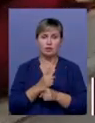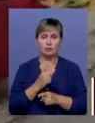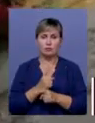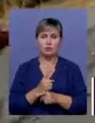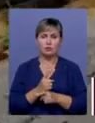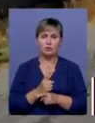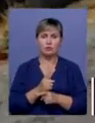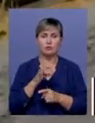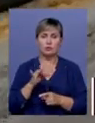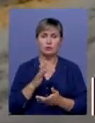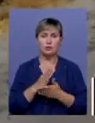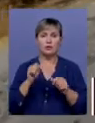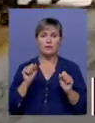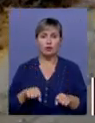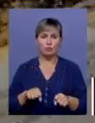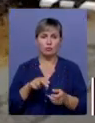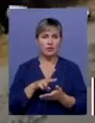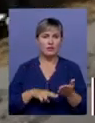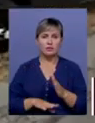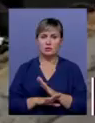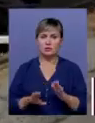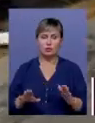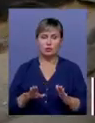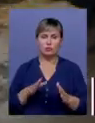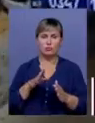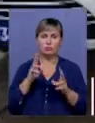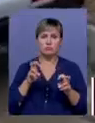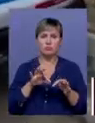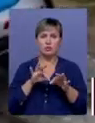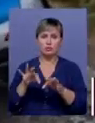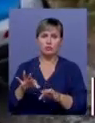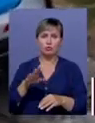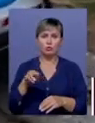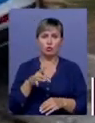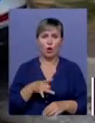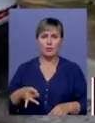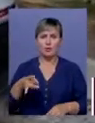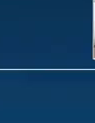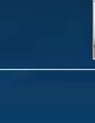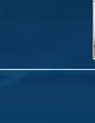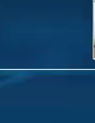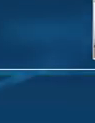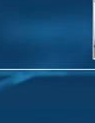примечательно что автобус не зарегистрированы в статусе перевозчика в туркестанской области